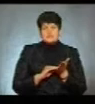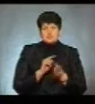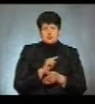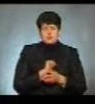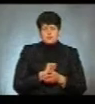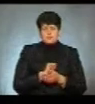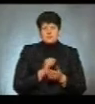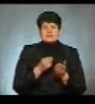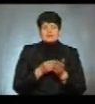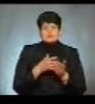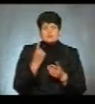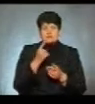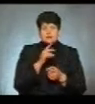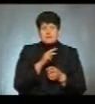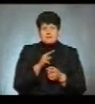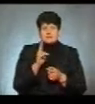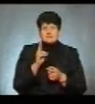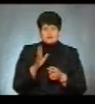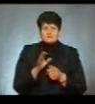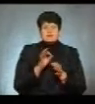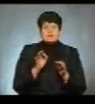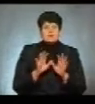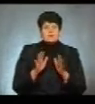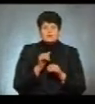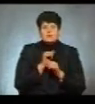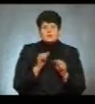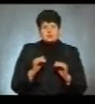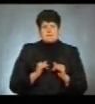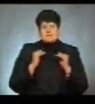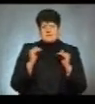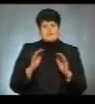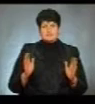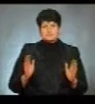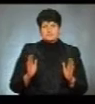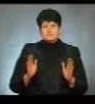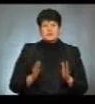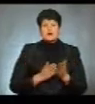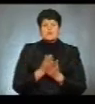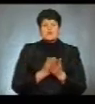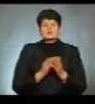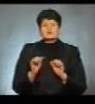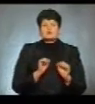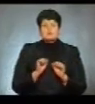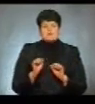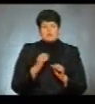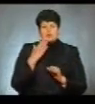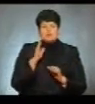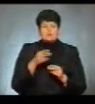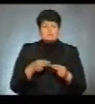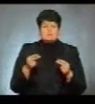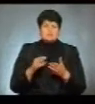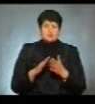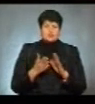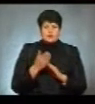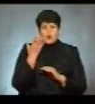Тобто ціну за метр квадратний в жодному випадку неможливо підняти. Далі, послуга з управління, коли буде підписаний договір, коли